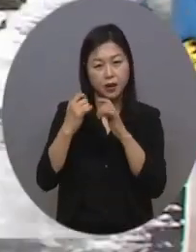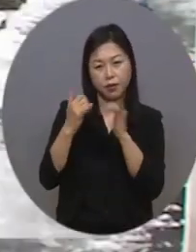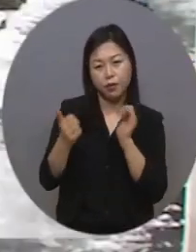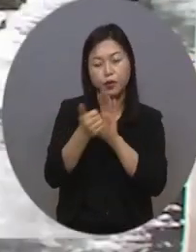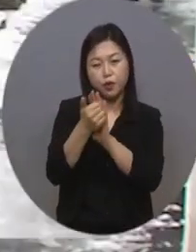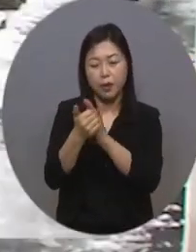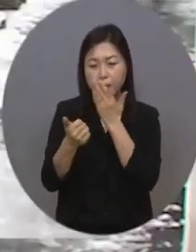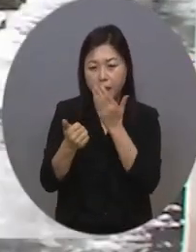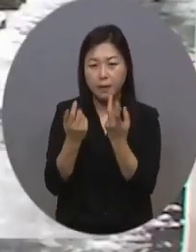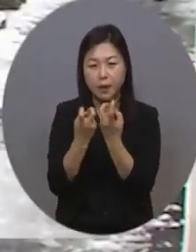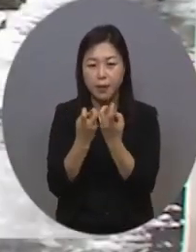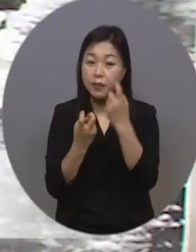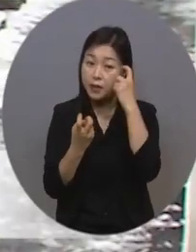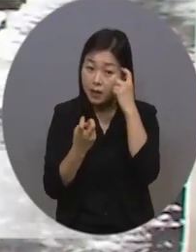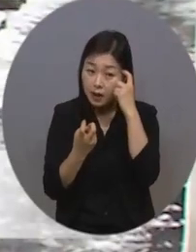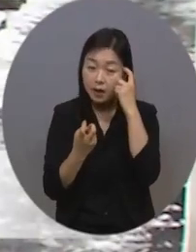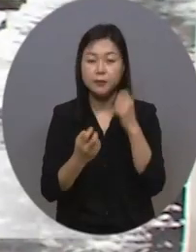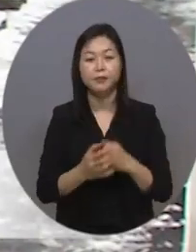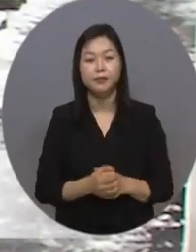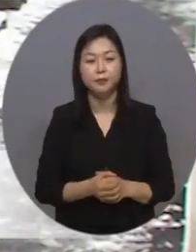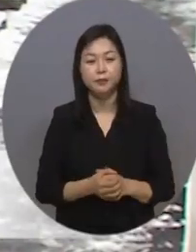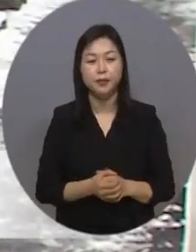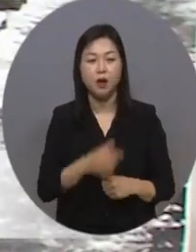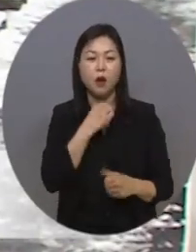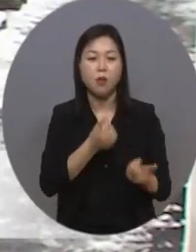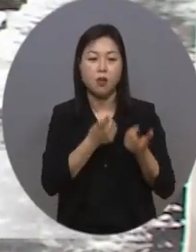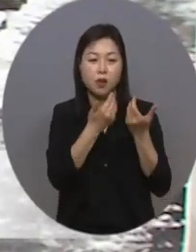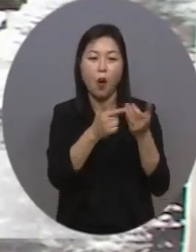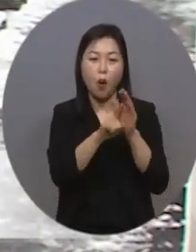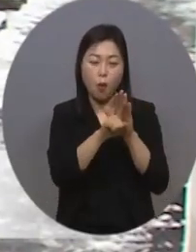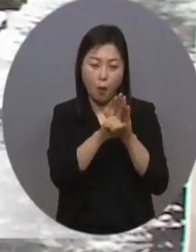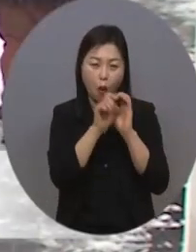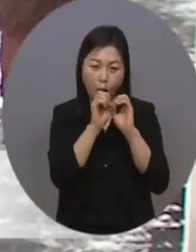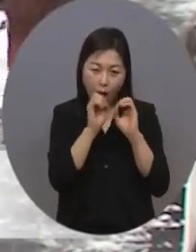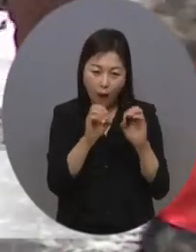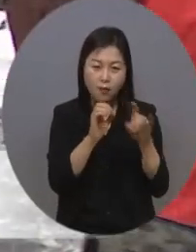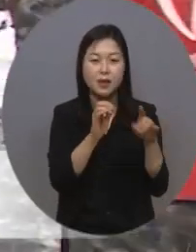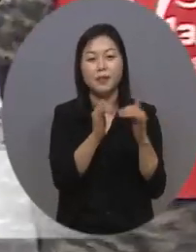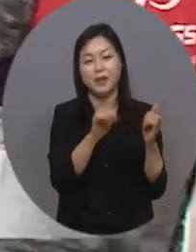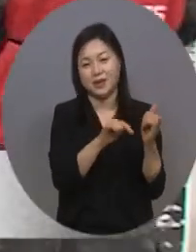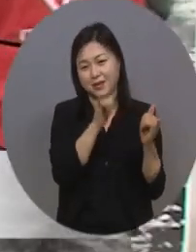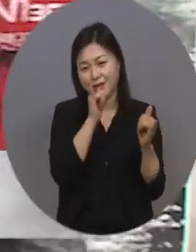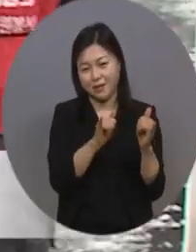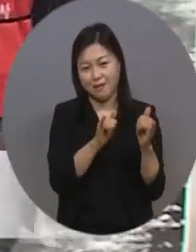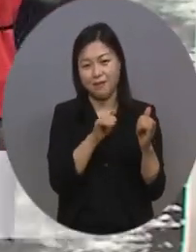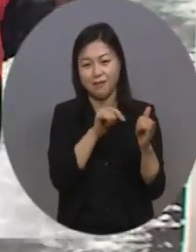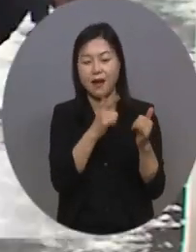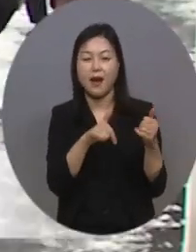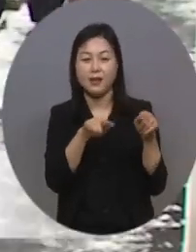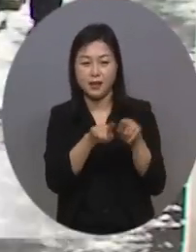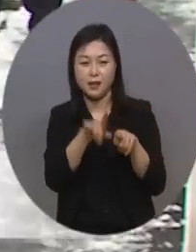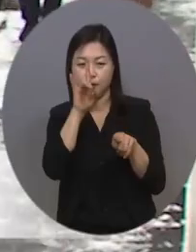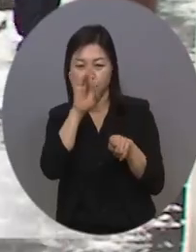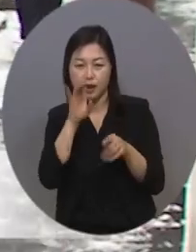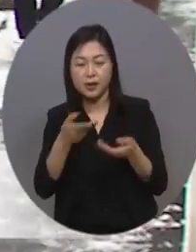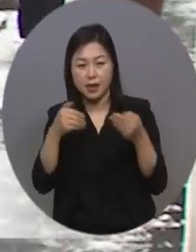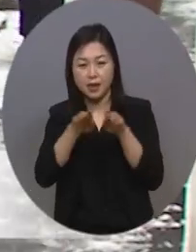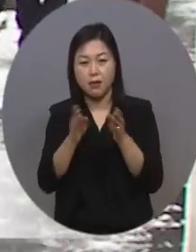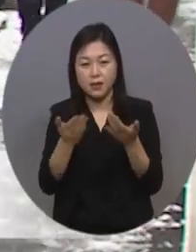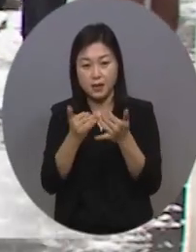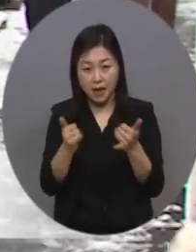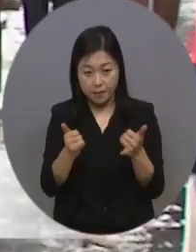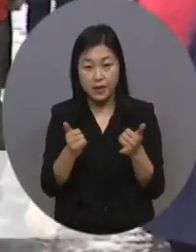있는 방법을 생각하다가 저희 자원봉사 홍보대사님들이 계세요. 예, 그 여러분들하고 같이 저희 중앙센터 직원들이